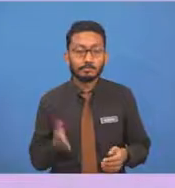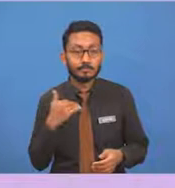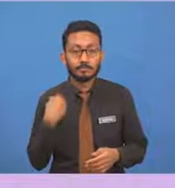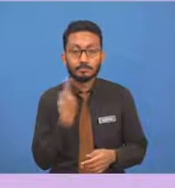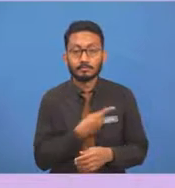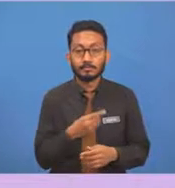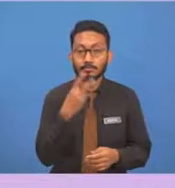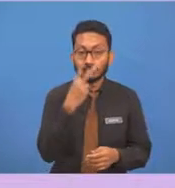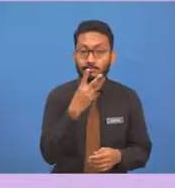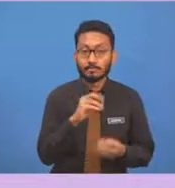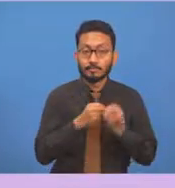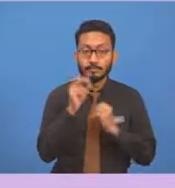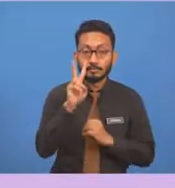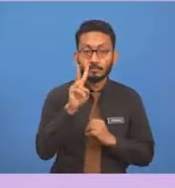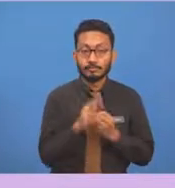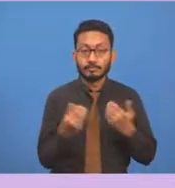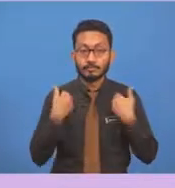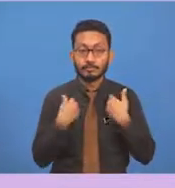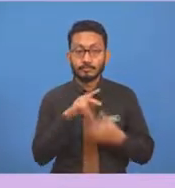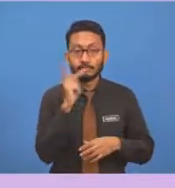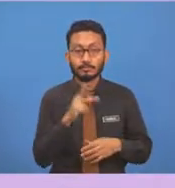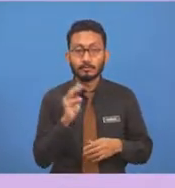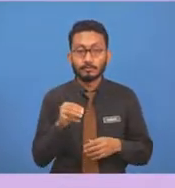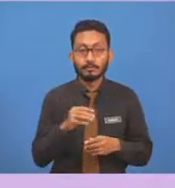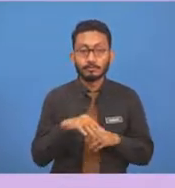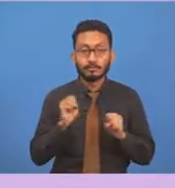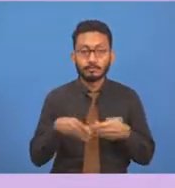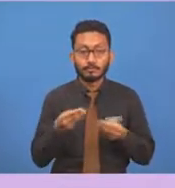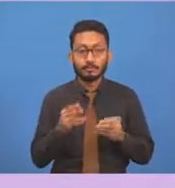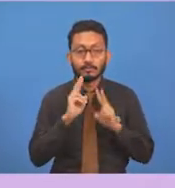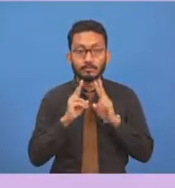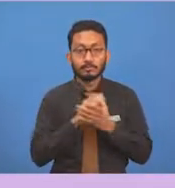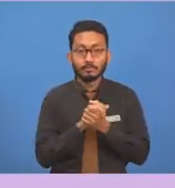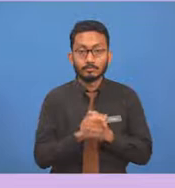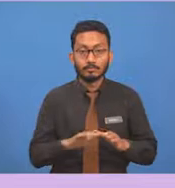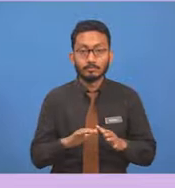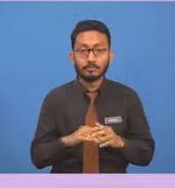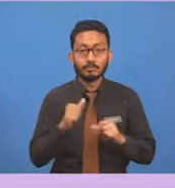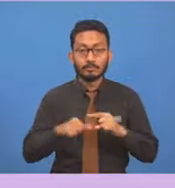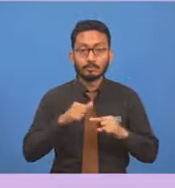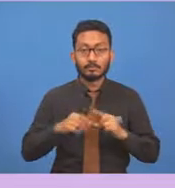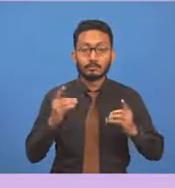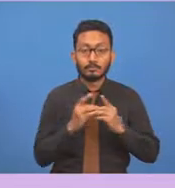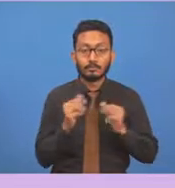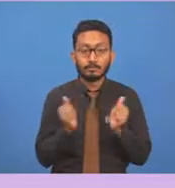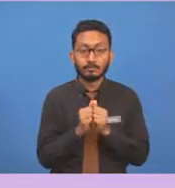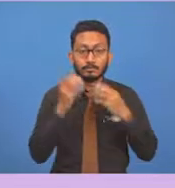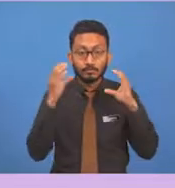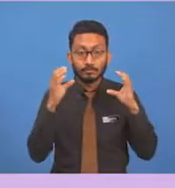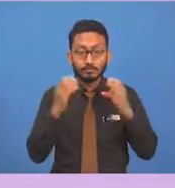1. Adakah kamu memberikan ucapan salam apabila bertemu dengan guru? Bagus,